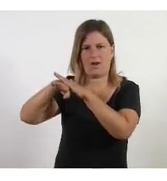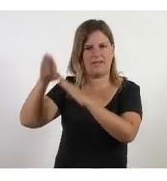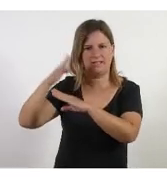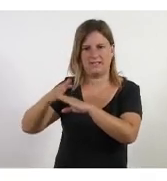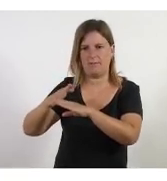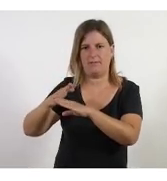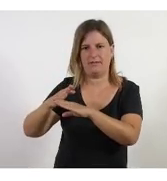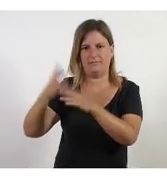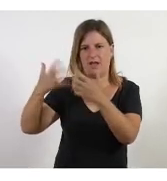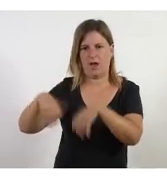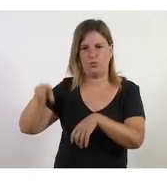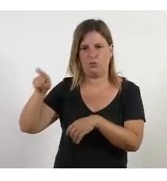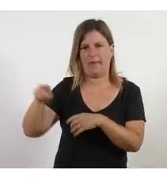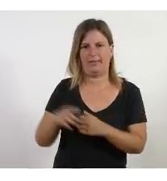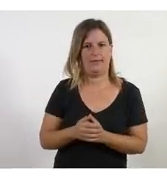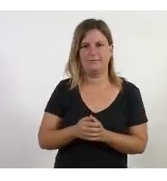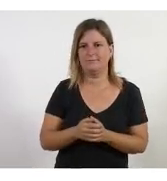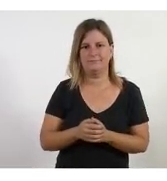Pim-pam, experiència negativa...